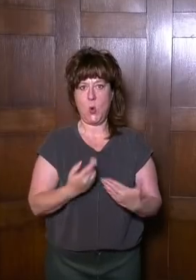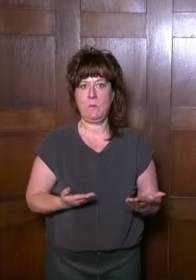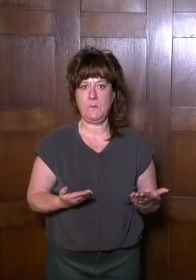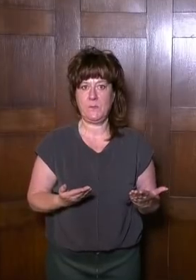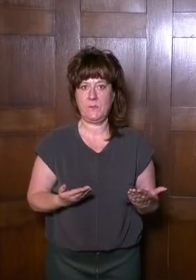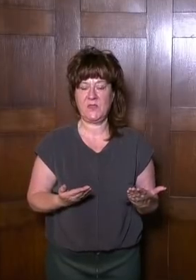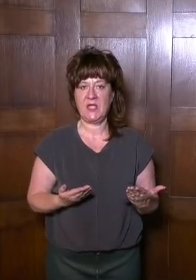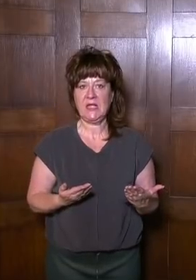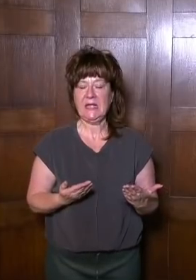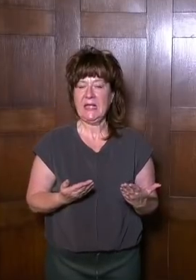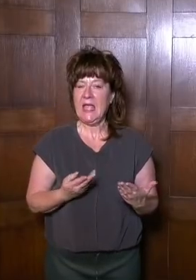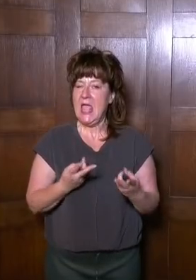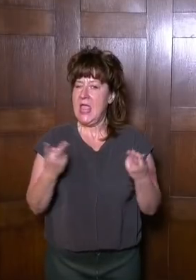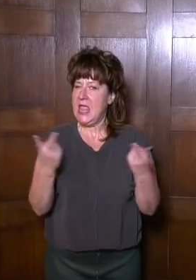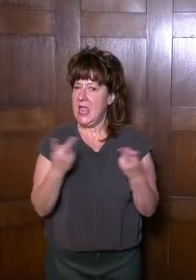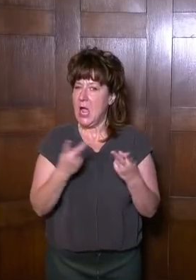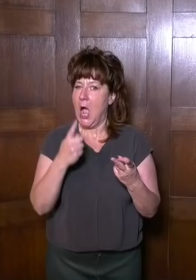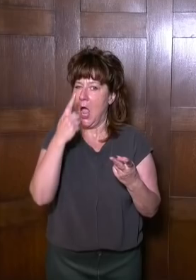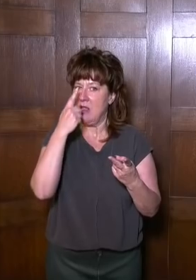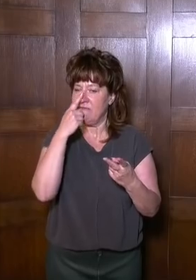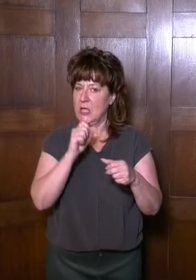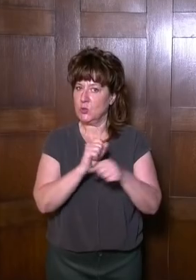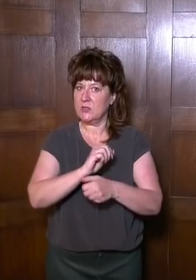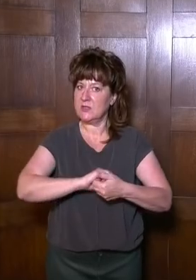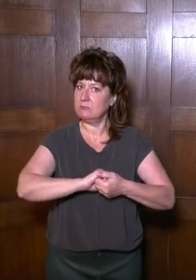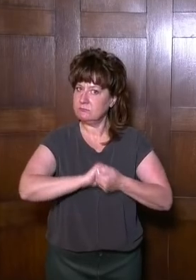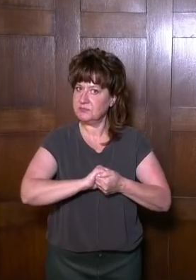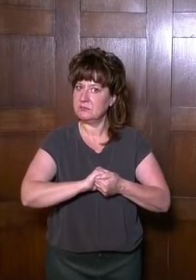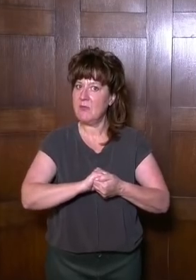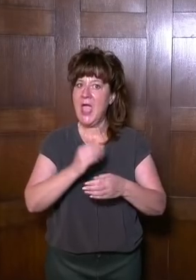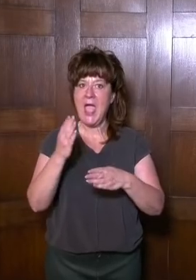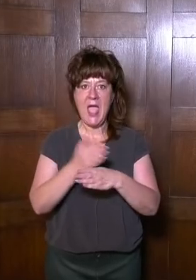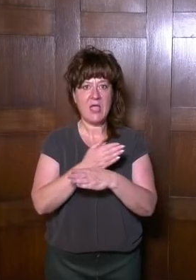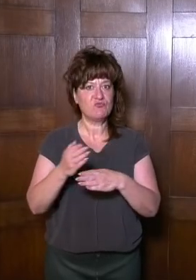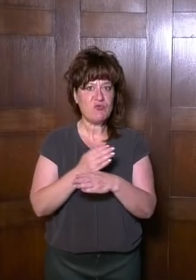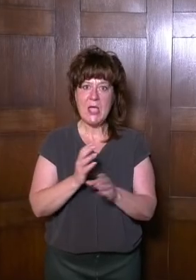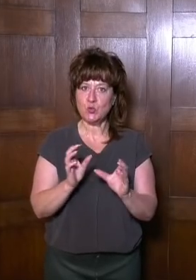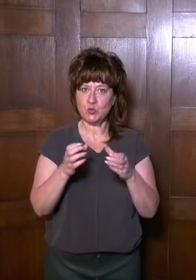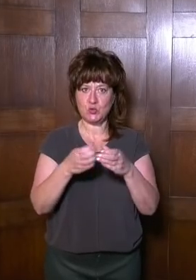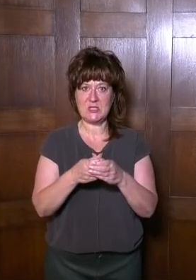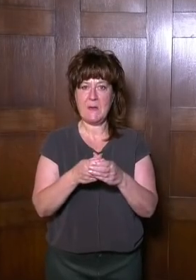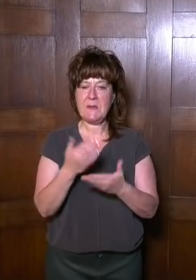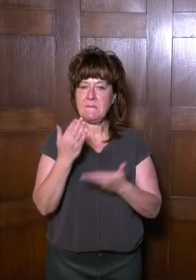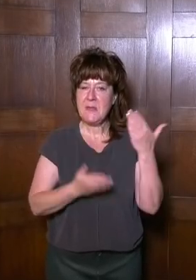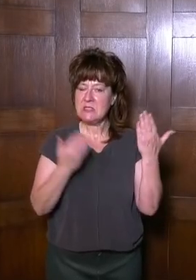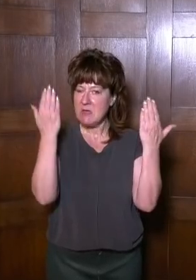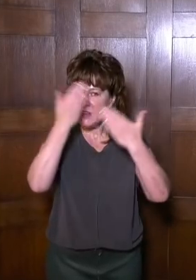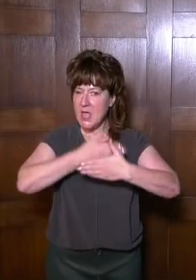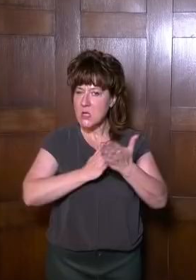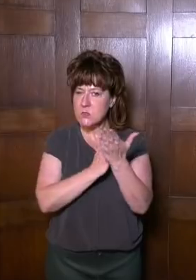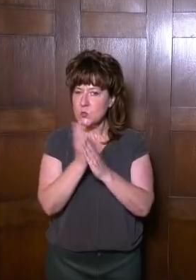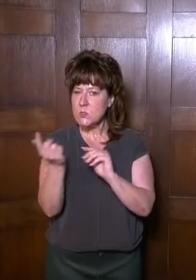zu jedem Zeitpunkt zusammengehalten hat, die Entscheidung gemeinsam getroffen hat, manchmal eine Nacht lang diskutiert hat,